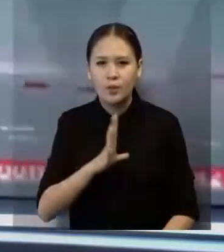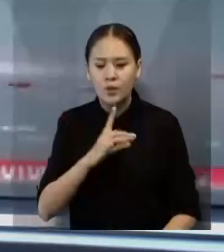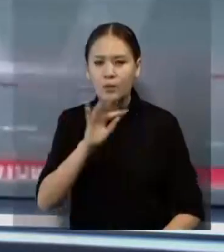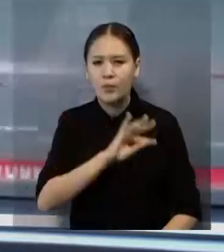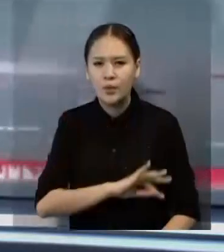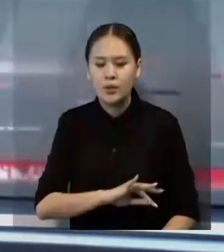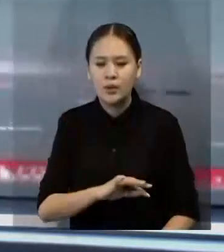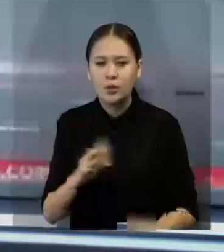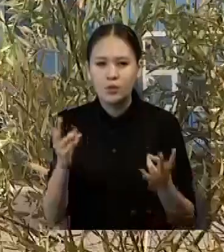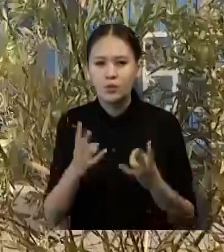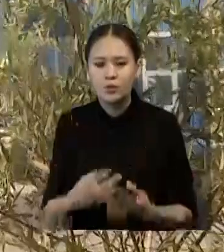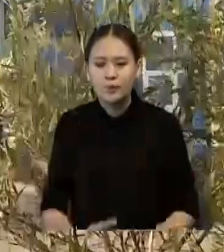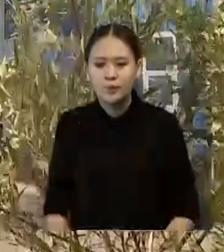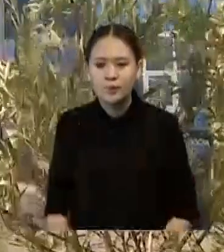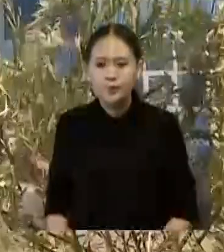пайдалануға беріледі.